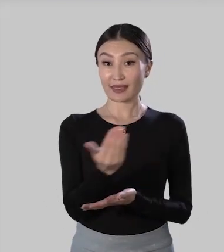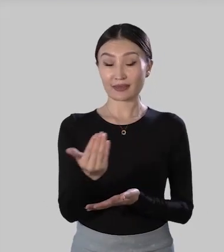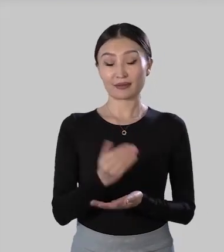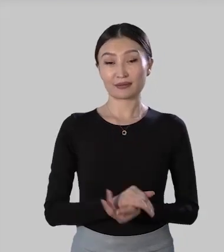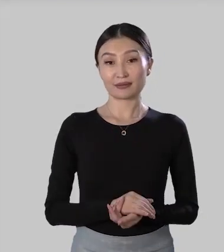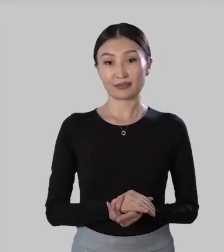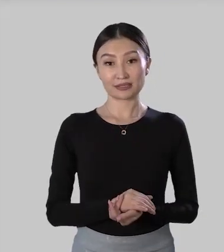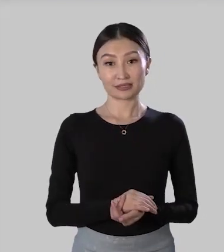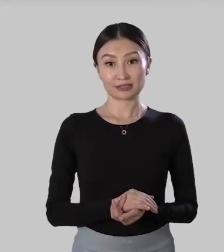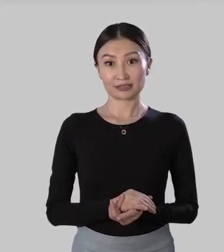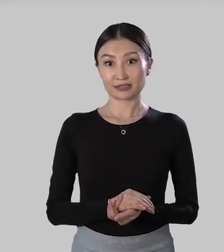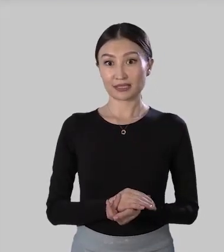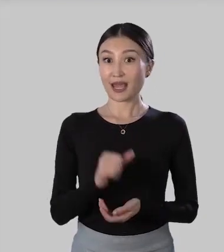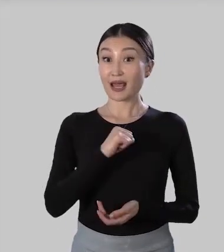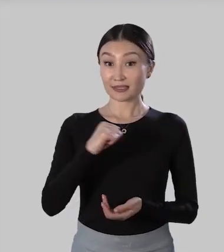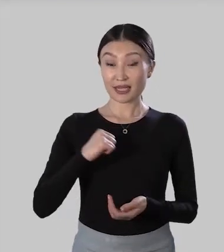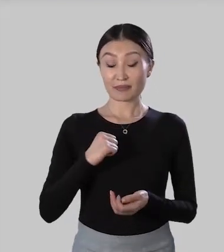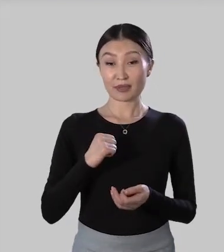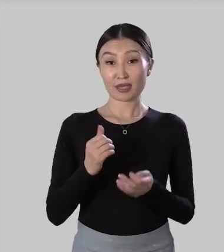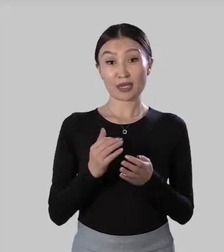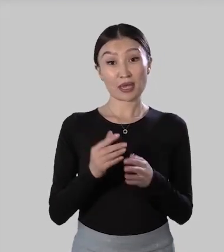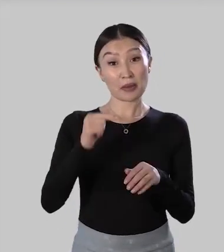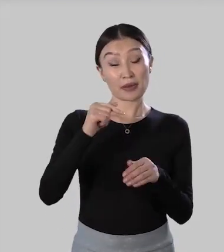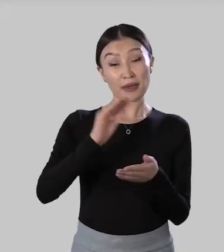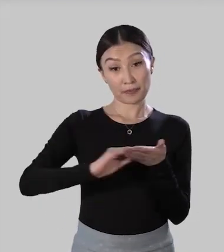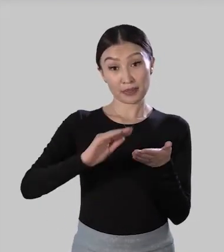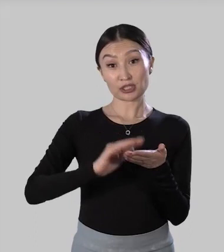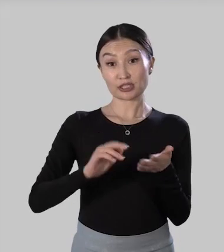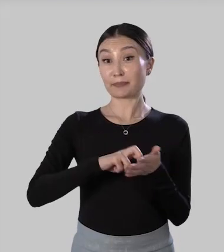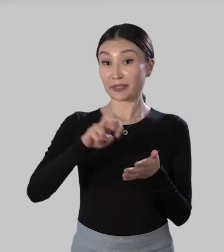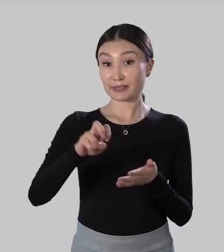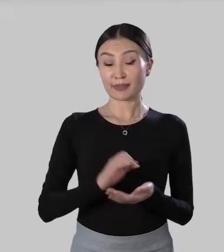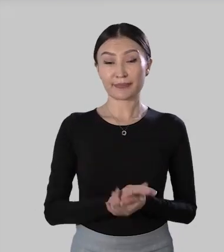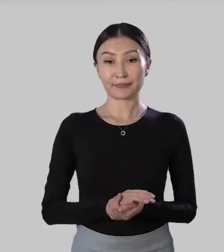них? А сами часто пишите письма?